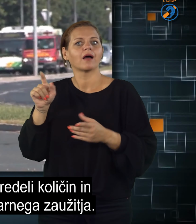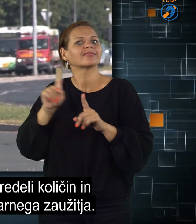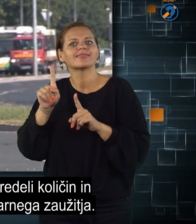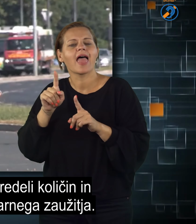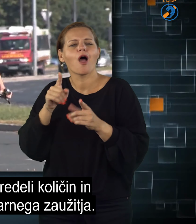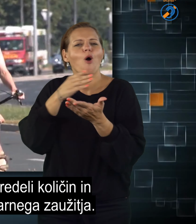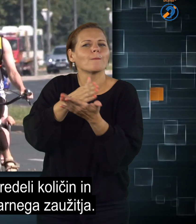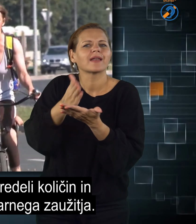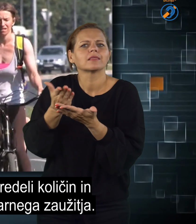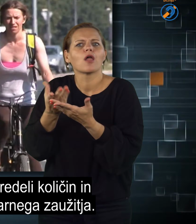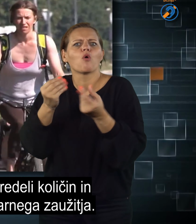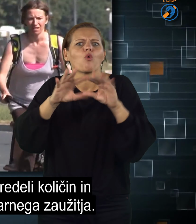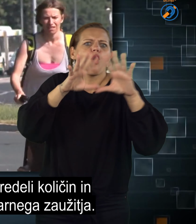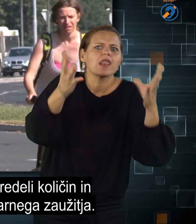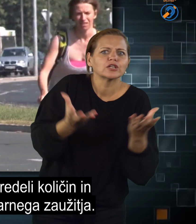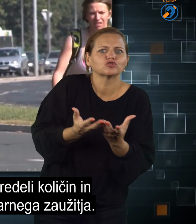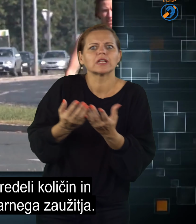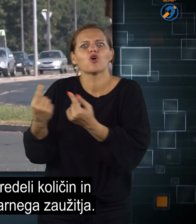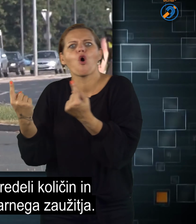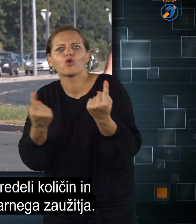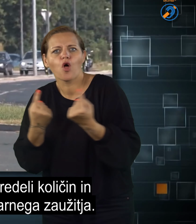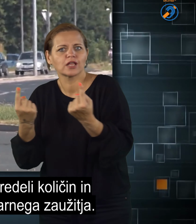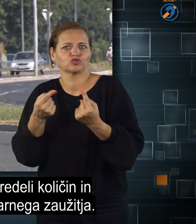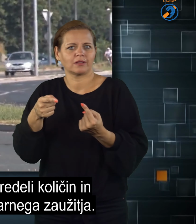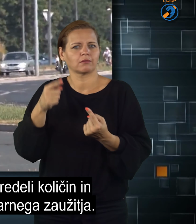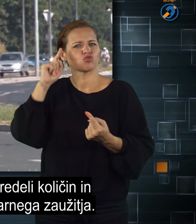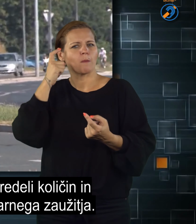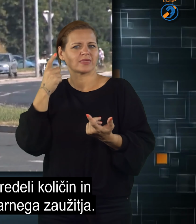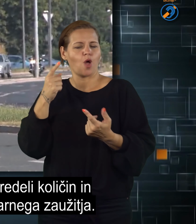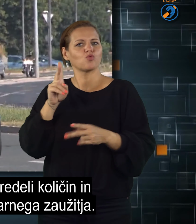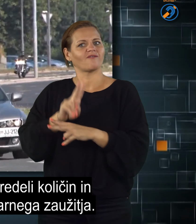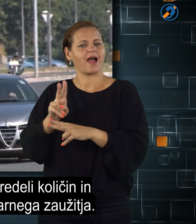ne opredeli količin in okoliščin domnevno varnega zaužitja.